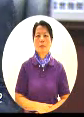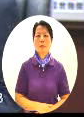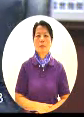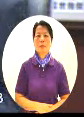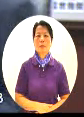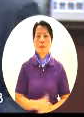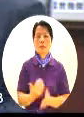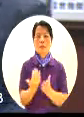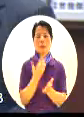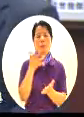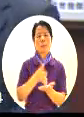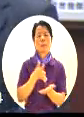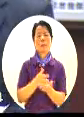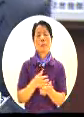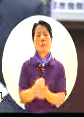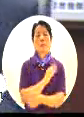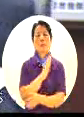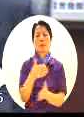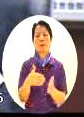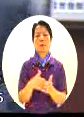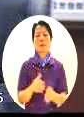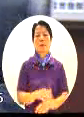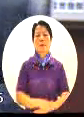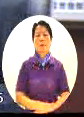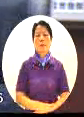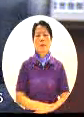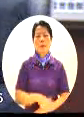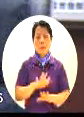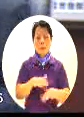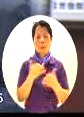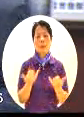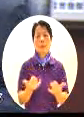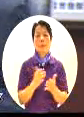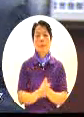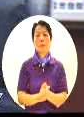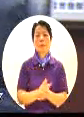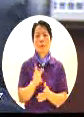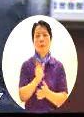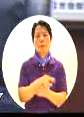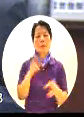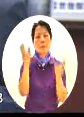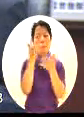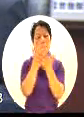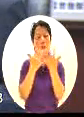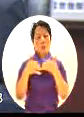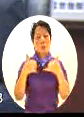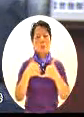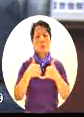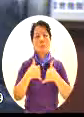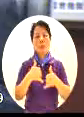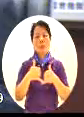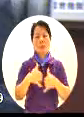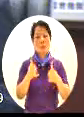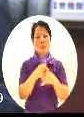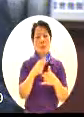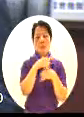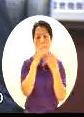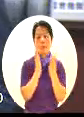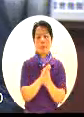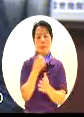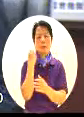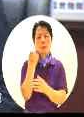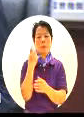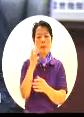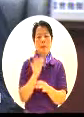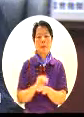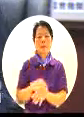他都要供应，现在大概就是电子商务的一个新的产业世界，好，